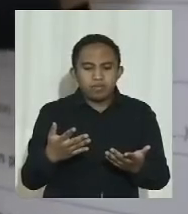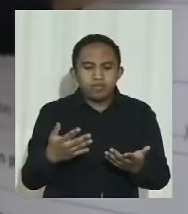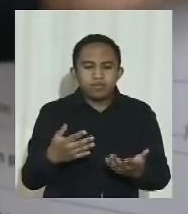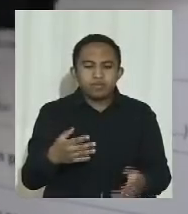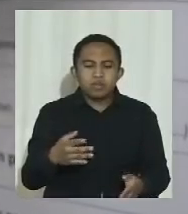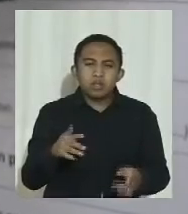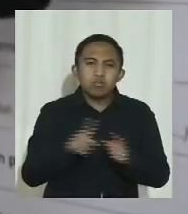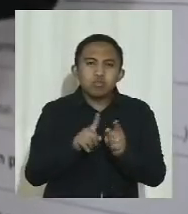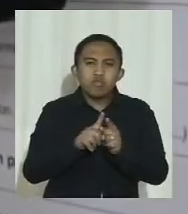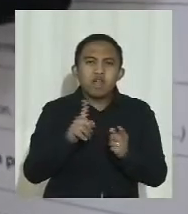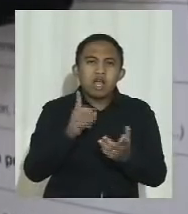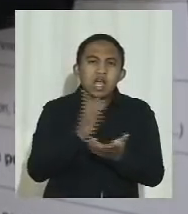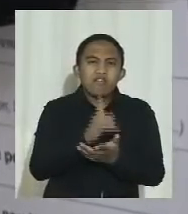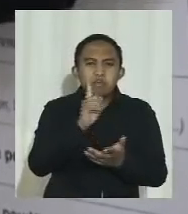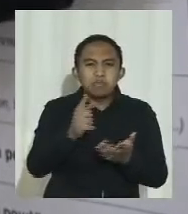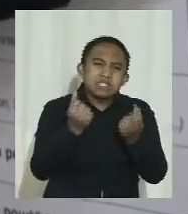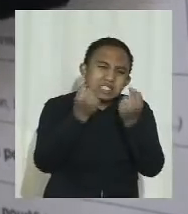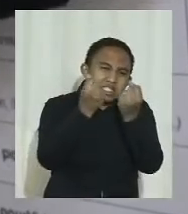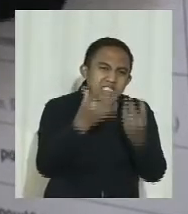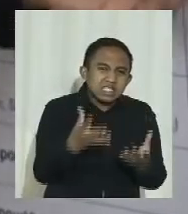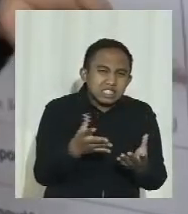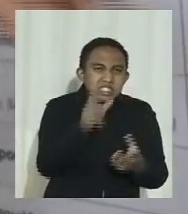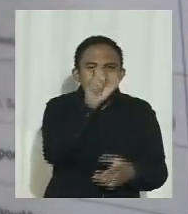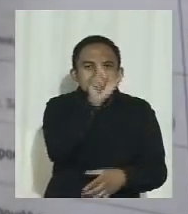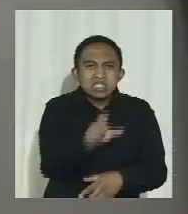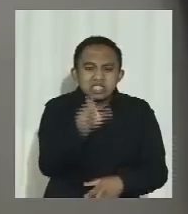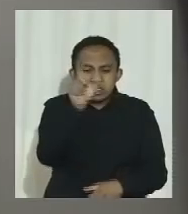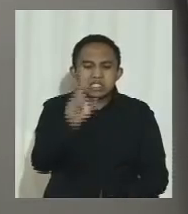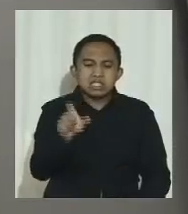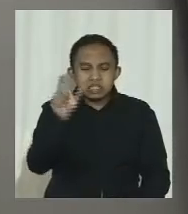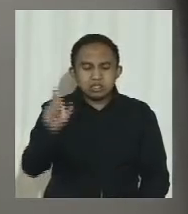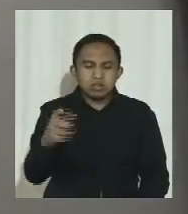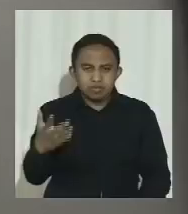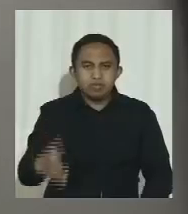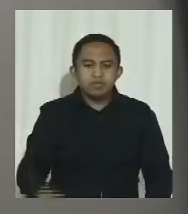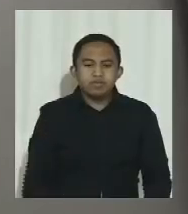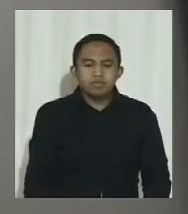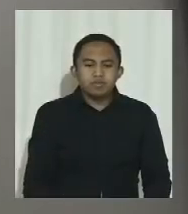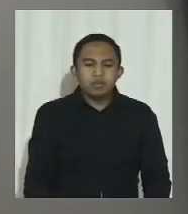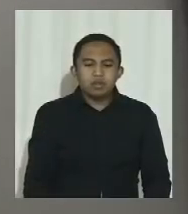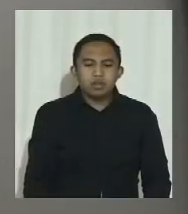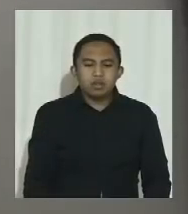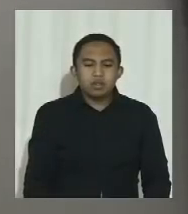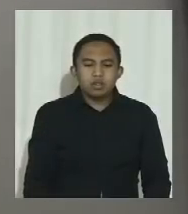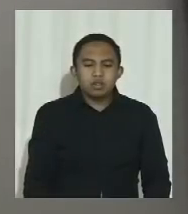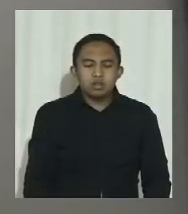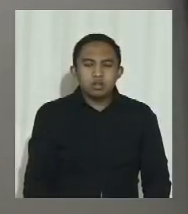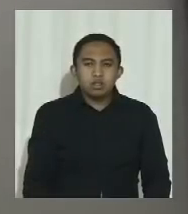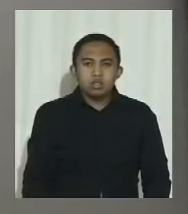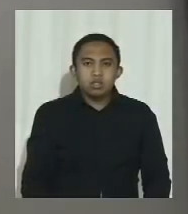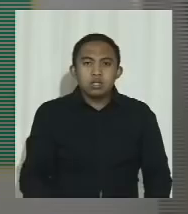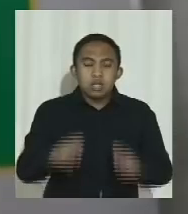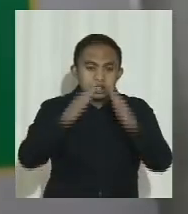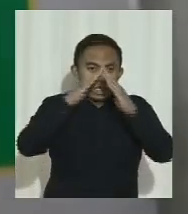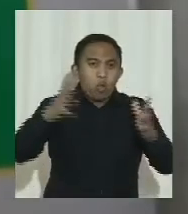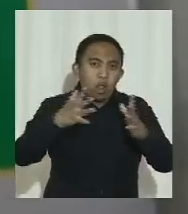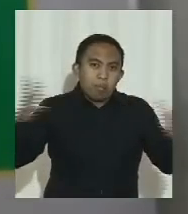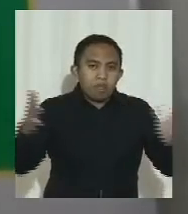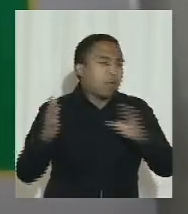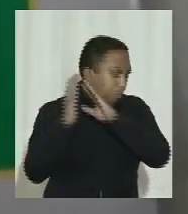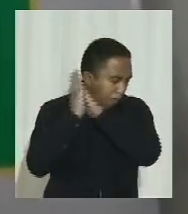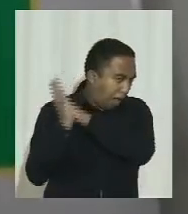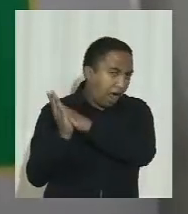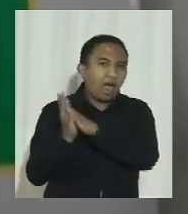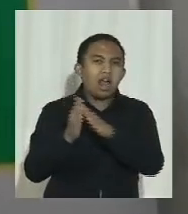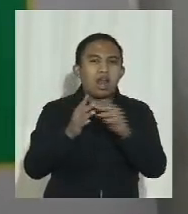ny indication le izany ralina ny anaran'le loko a. Miankina amin'ny alehibe ny trano fonenana ny refy tokony ampiasaina amin'ny